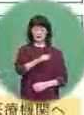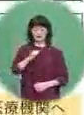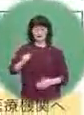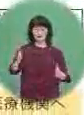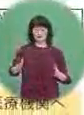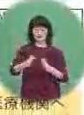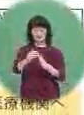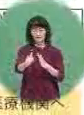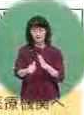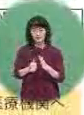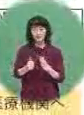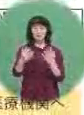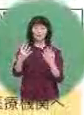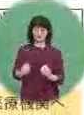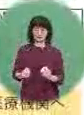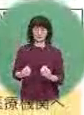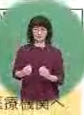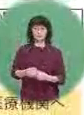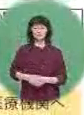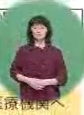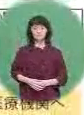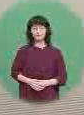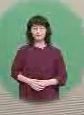自宅待機もなくなります